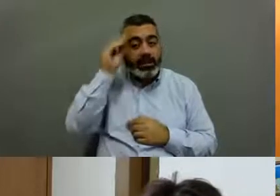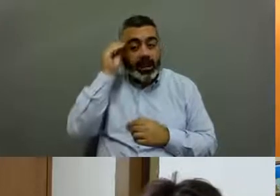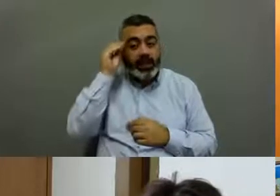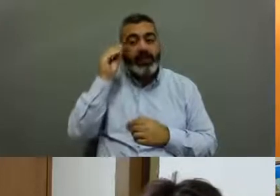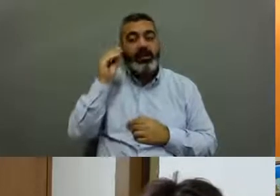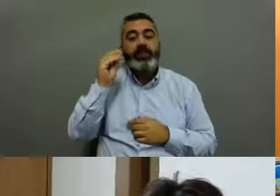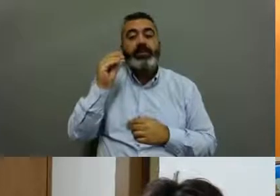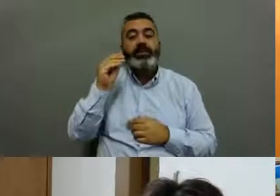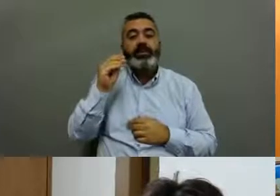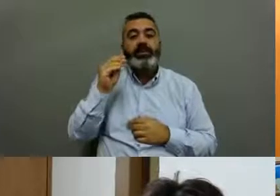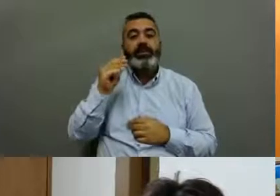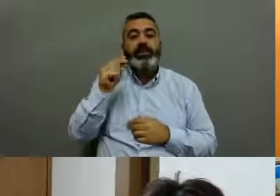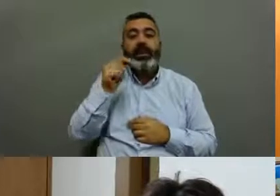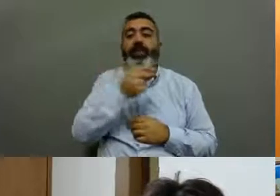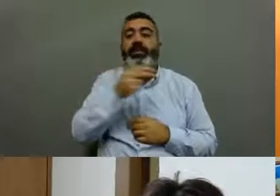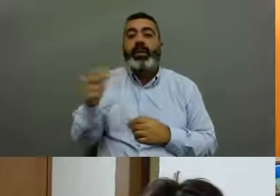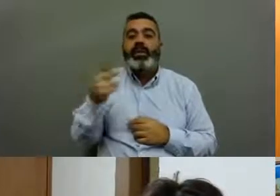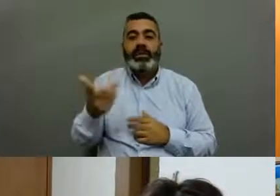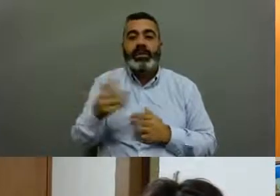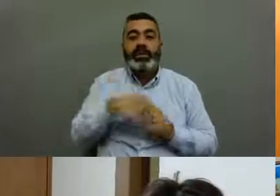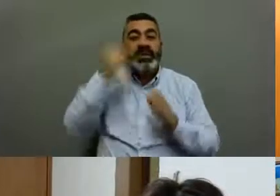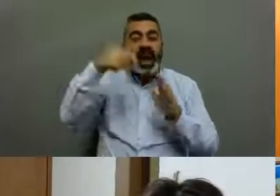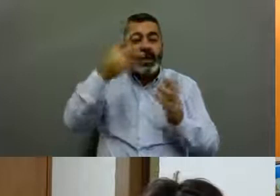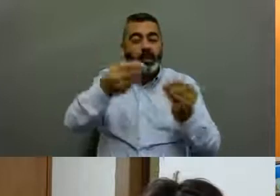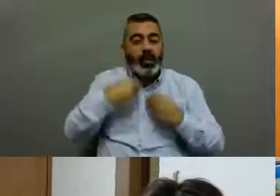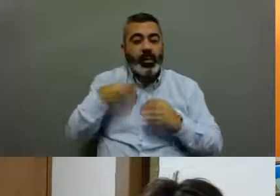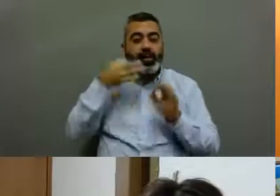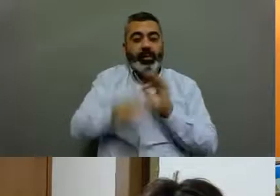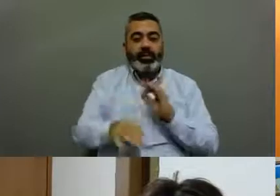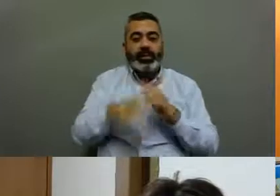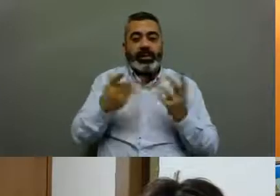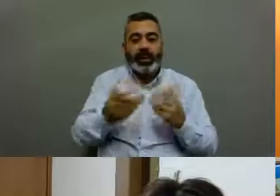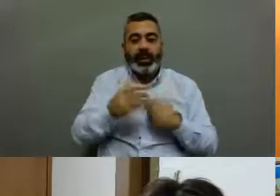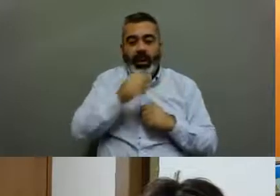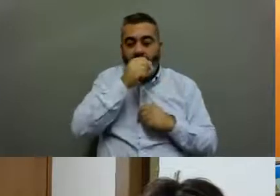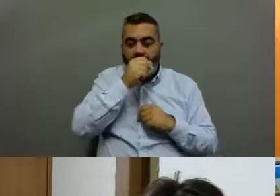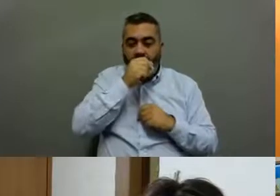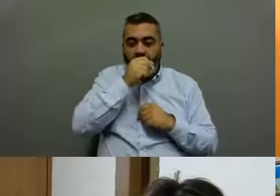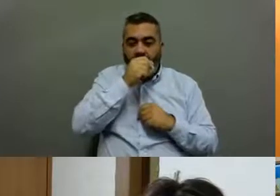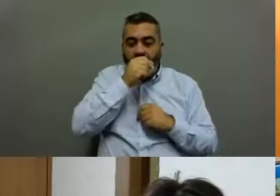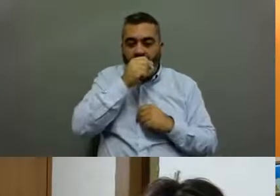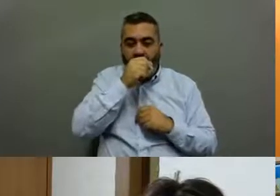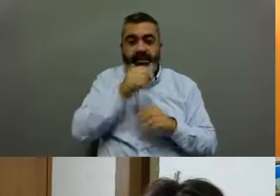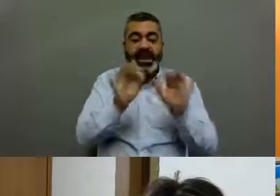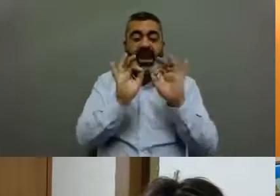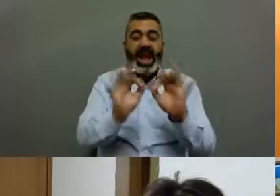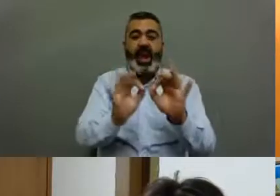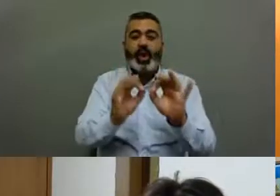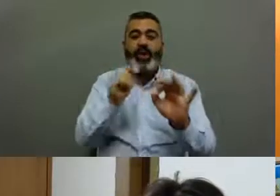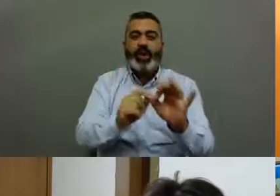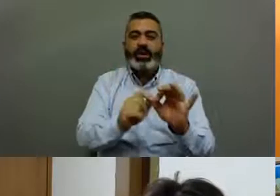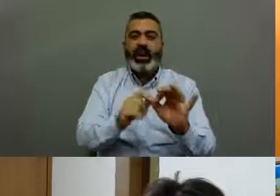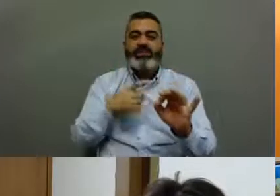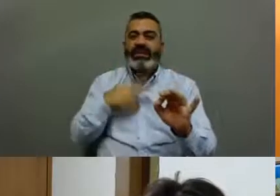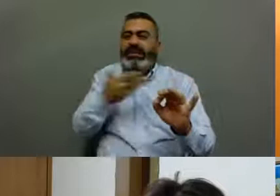να επεξεργάζομαι μέσα από τις ταινίες, είναι κάτι το οποίο δομεί και αναδομεί την έννοια της κανονικότητας όπως εμείς την έχουμε στο μυαλό